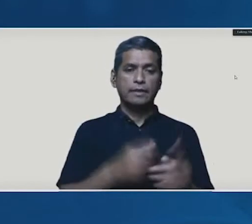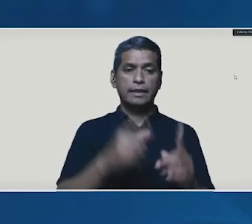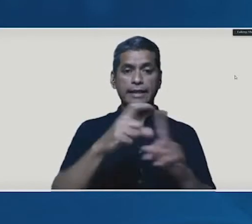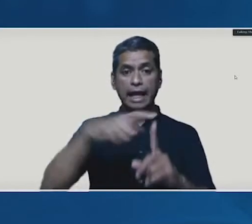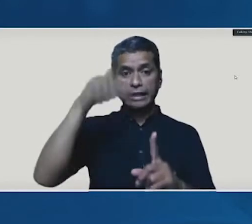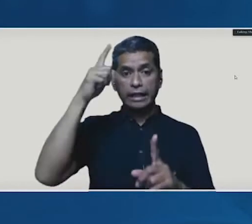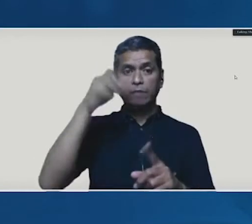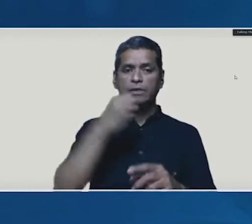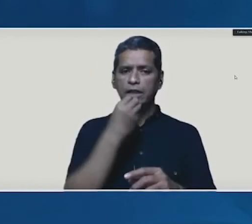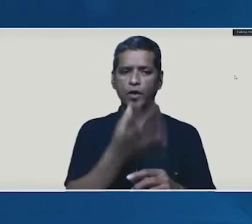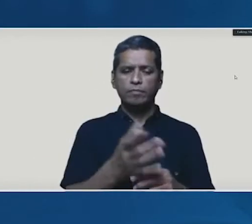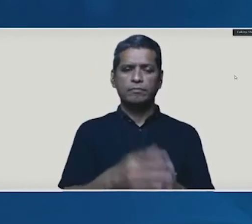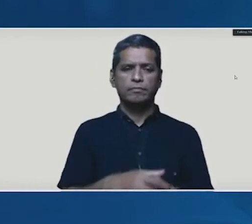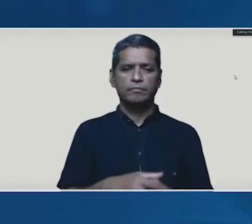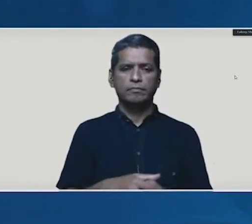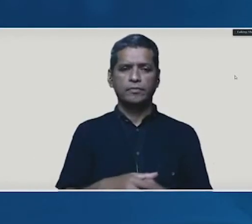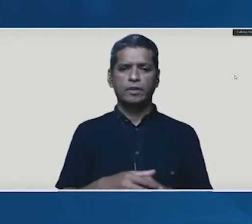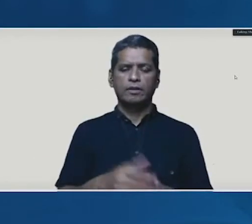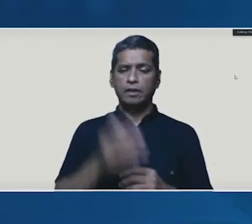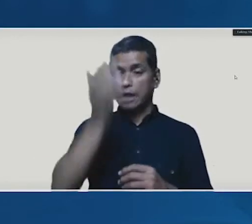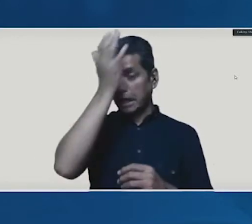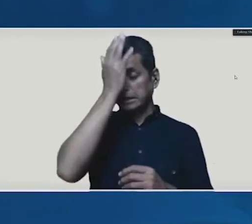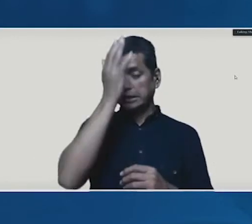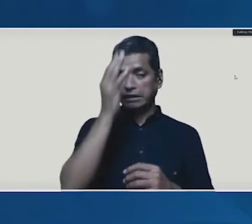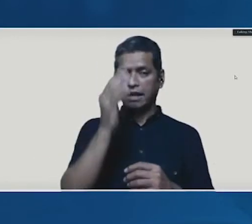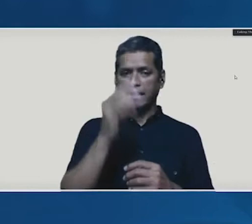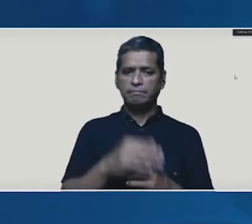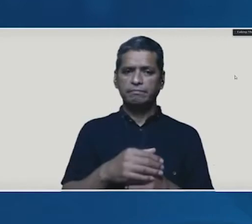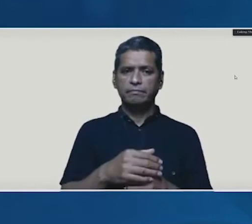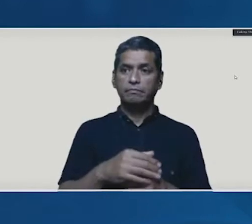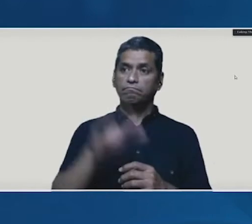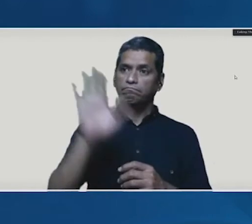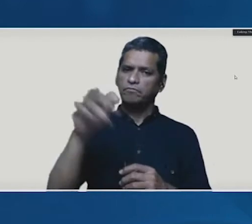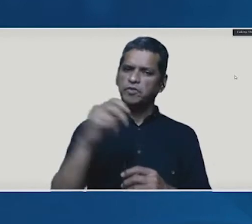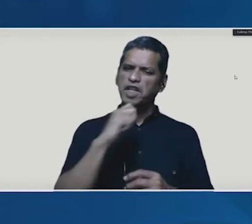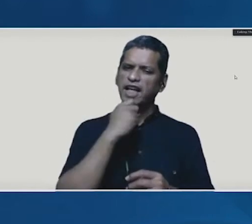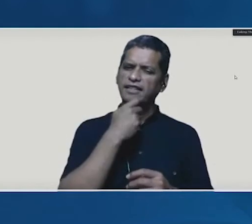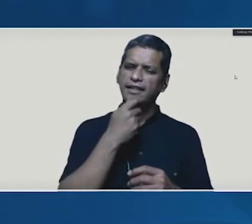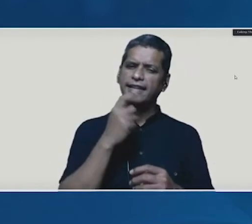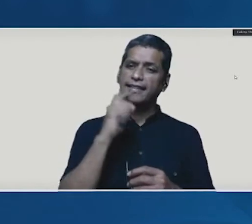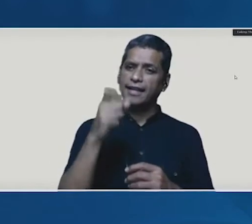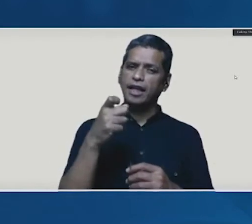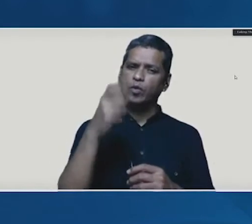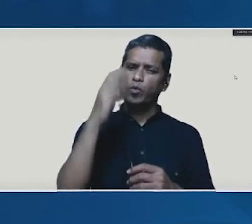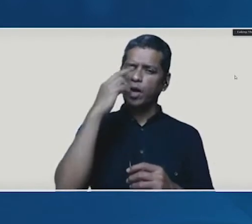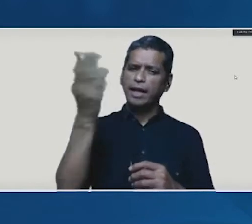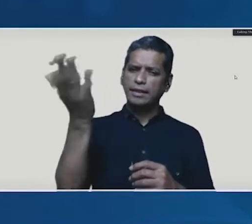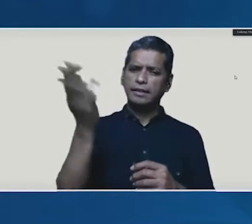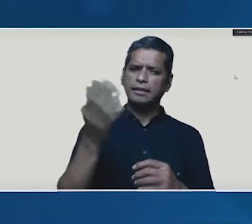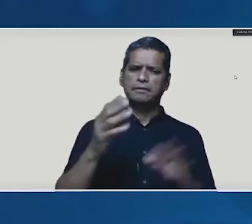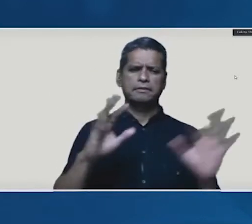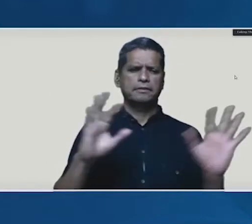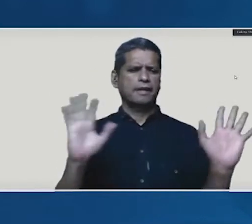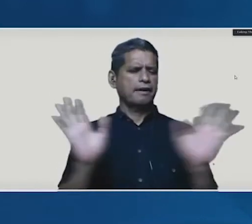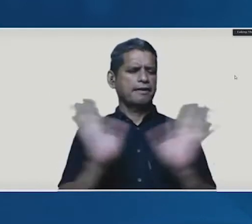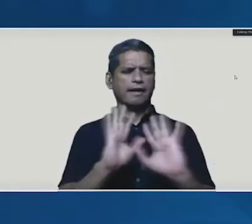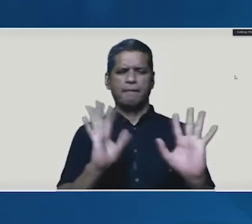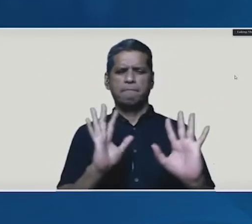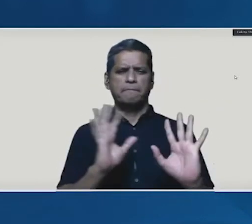kepada raja rahasia yang ditanyakan tuanku Raja tidaklah dapat diberi tahu kepada raja oleh orang